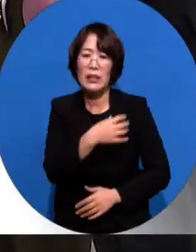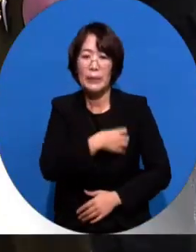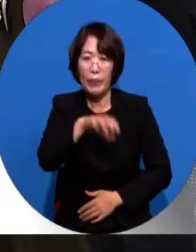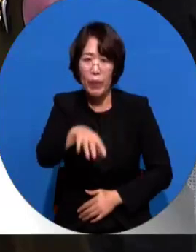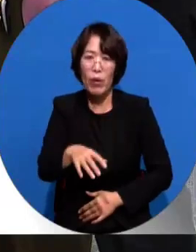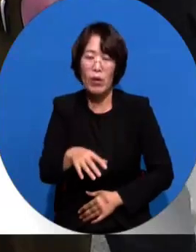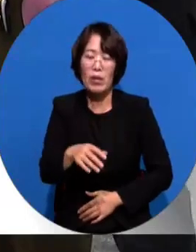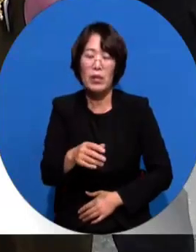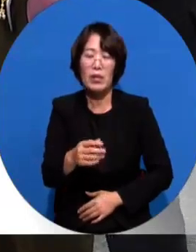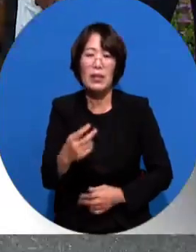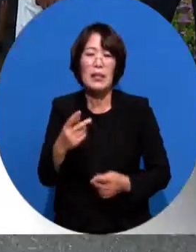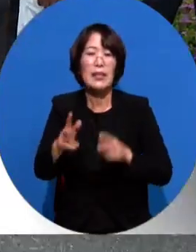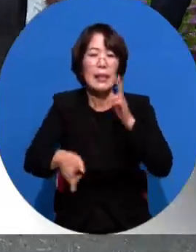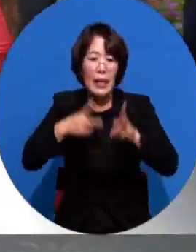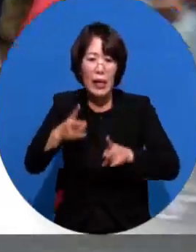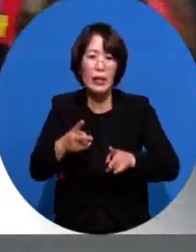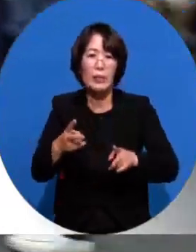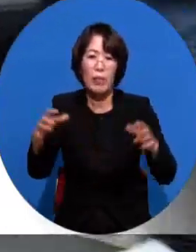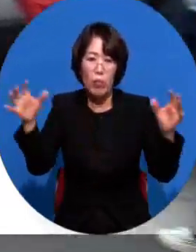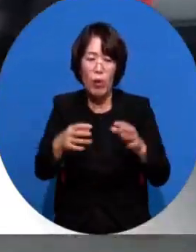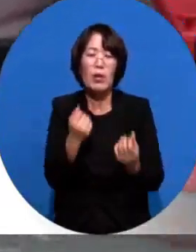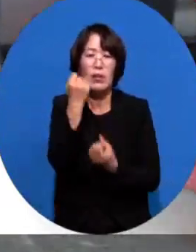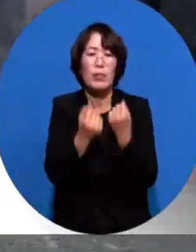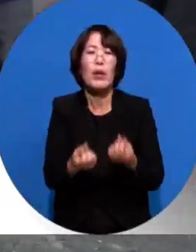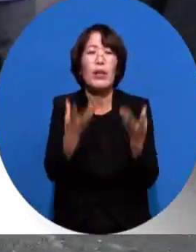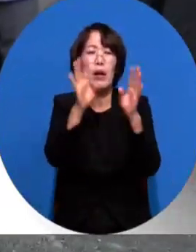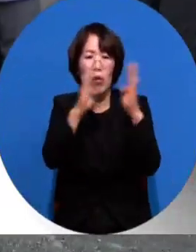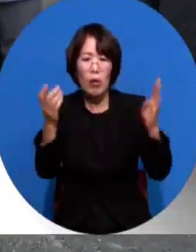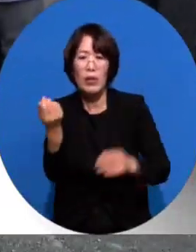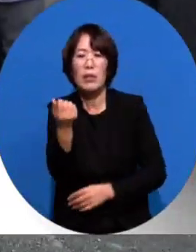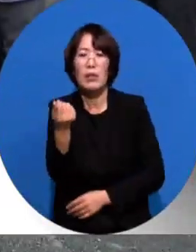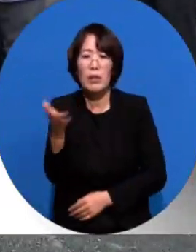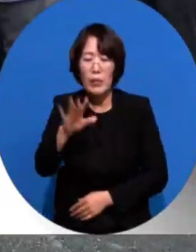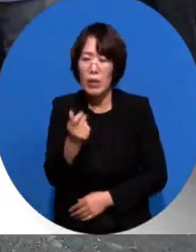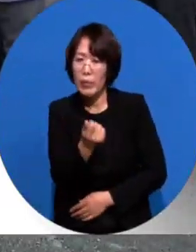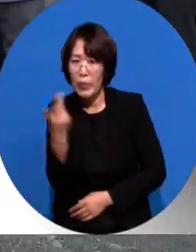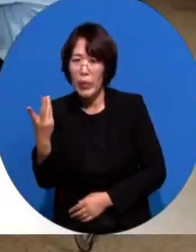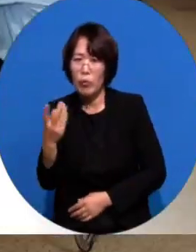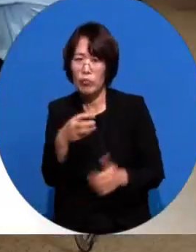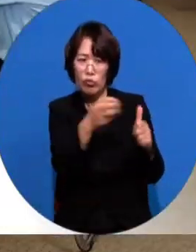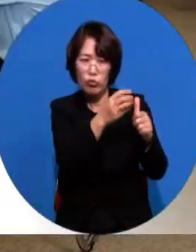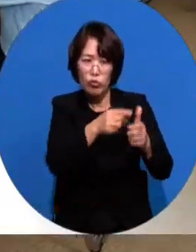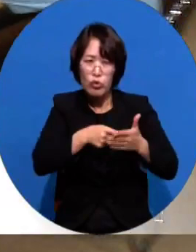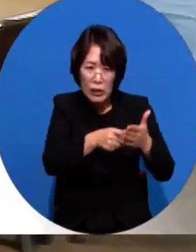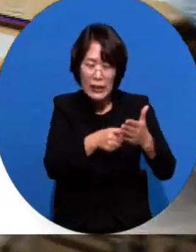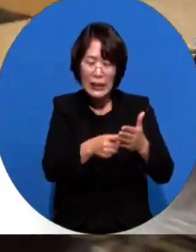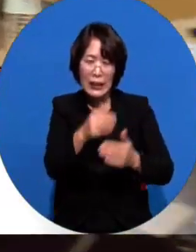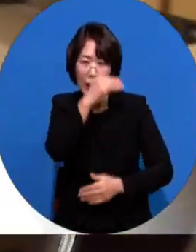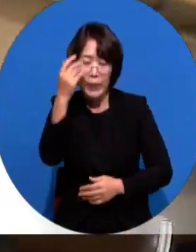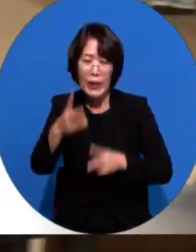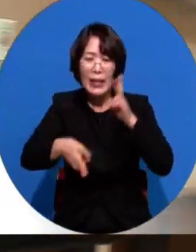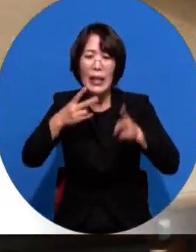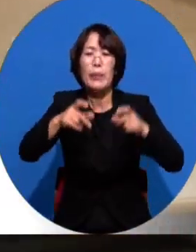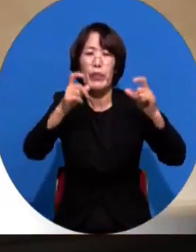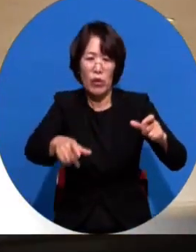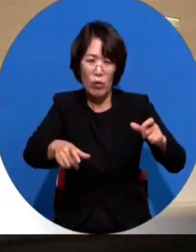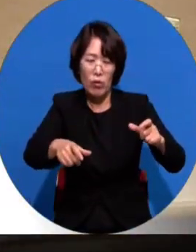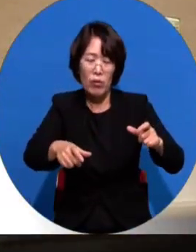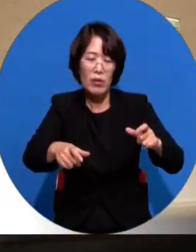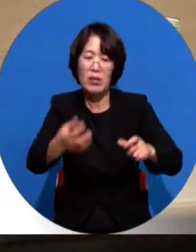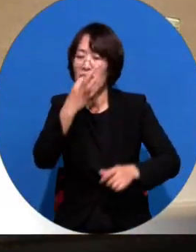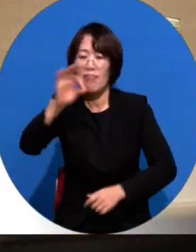농어촌 휴양밸리 사업 주민 설명회를 개최했는데 일부 주민들은 군위 추진하는 농어촌휴양밸리 사업을 인정할 수